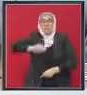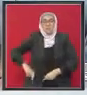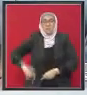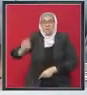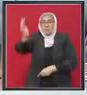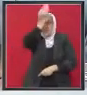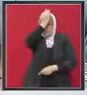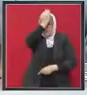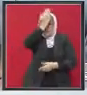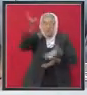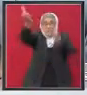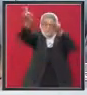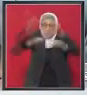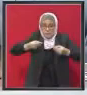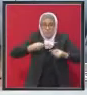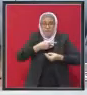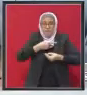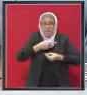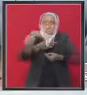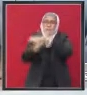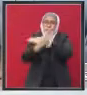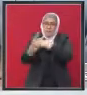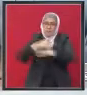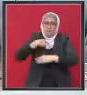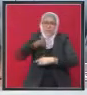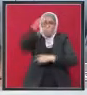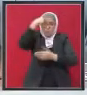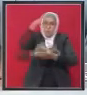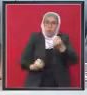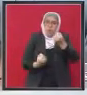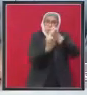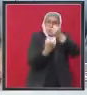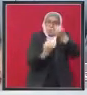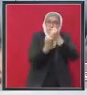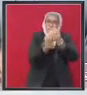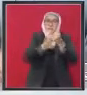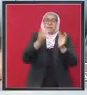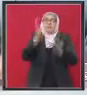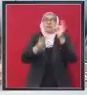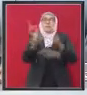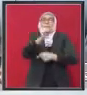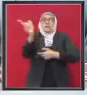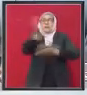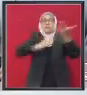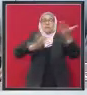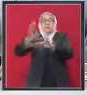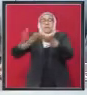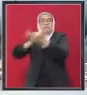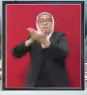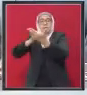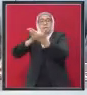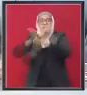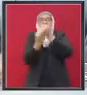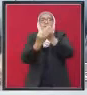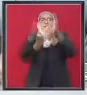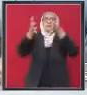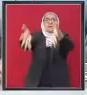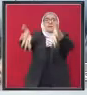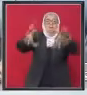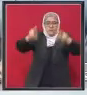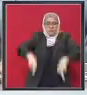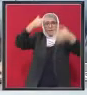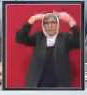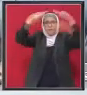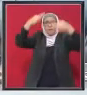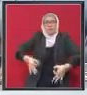Agong yang telah bagi kita, menasihatkan kita untuk menyokong. Jadi kalau mana-mana pihak tidak menyokong, biarlah rakyat menjadi hakim dalam erti